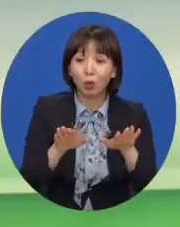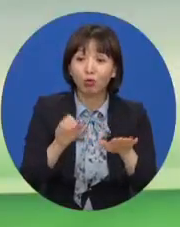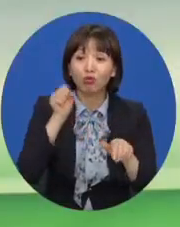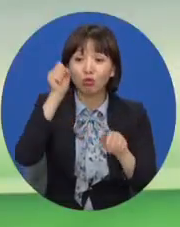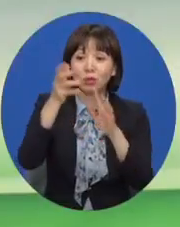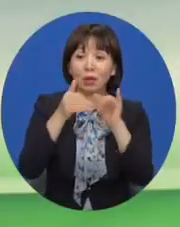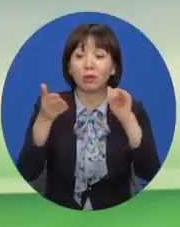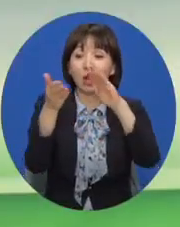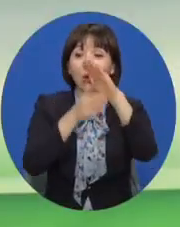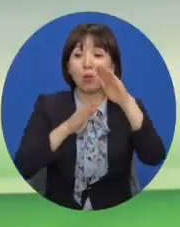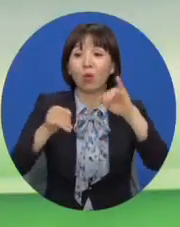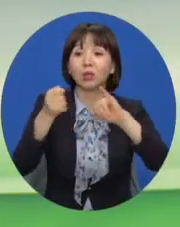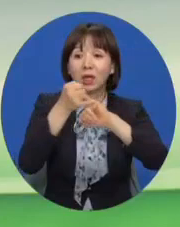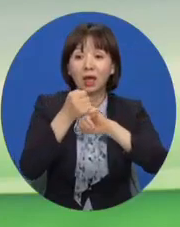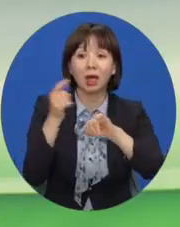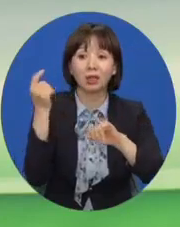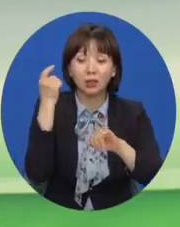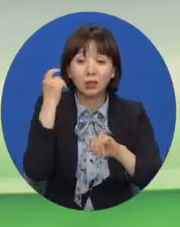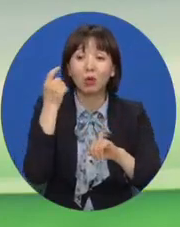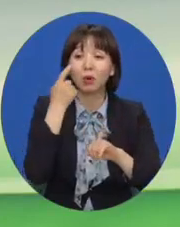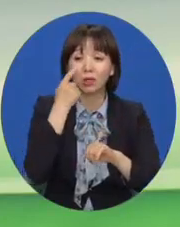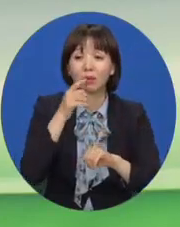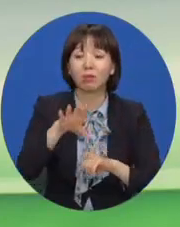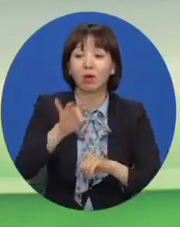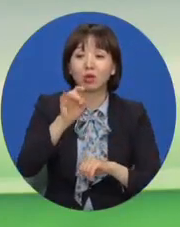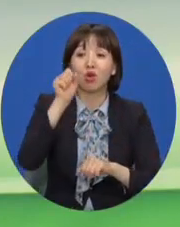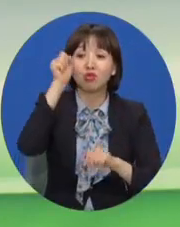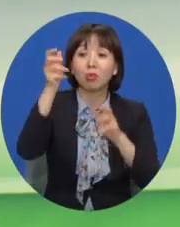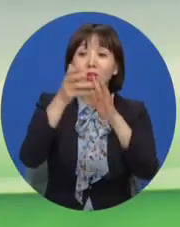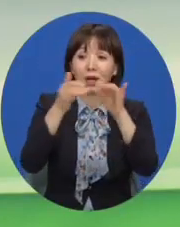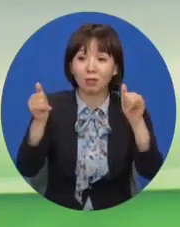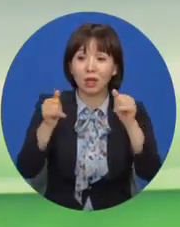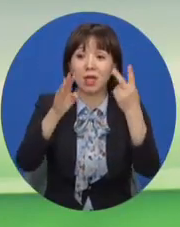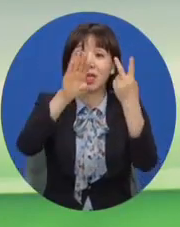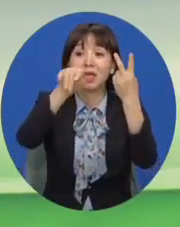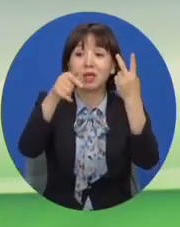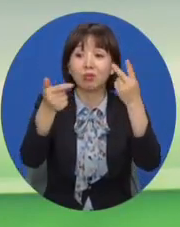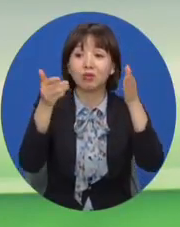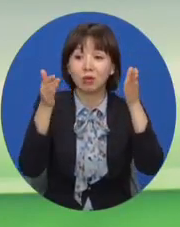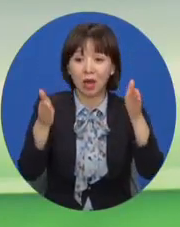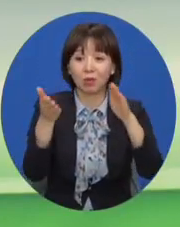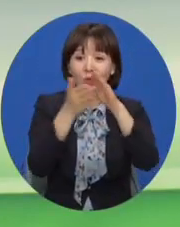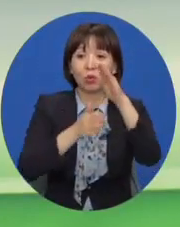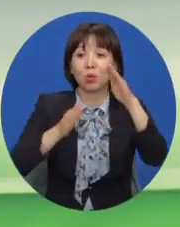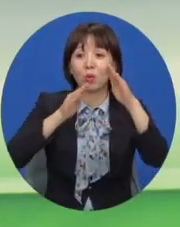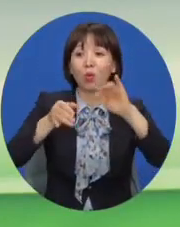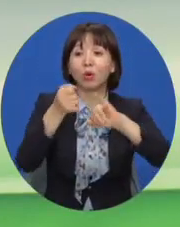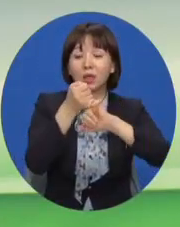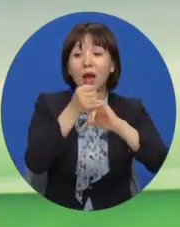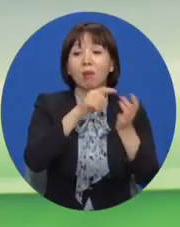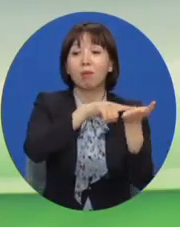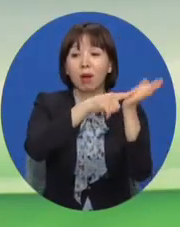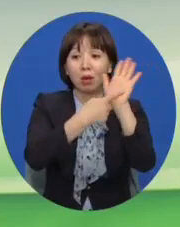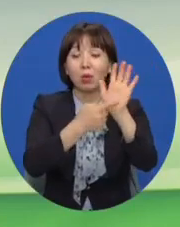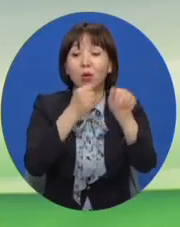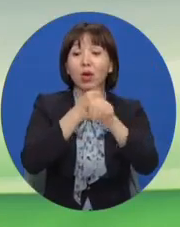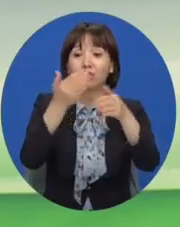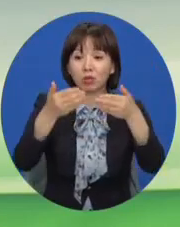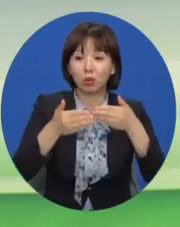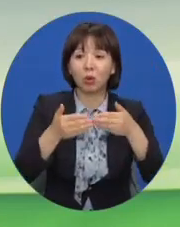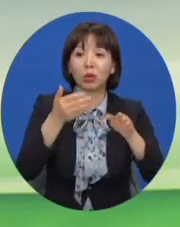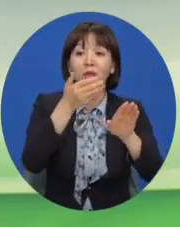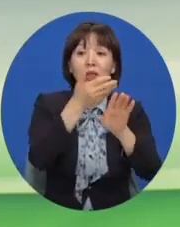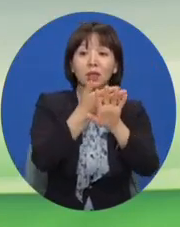후보자들의 공약을 들어보겠습니다. 먼저 각 후보자들께서는 2분 동안 공약을 발표해 주시고 이에 대해서 상대 후보